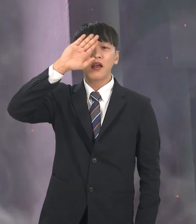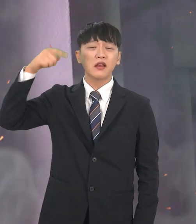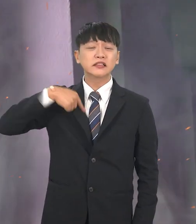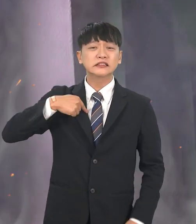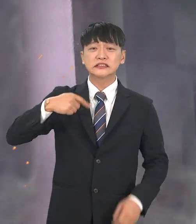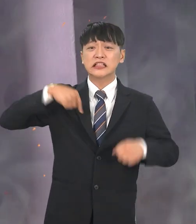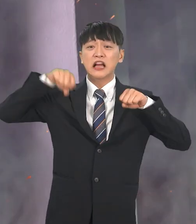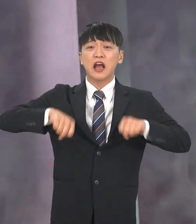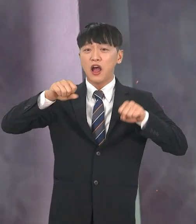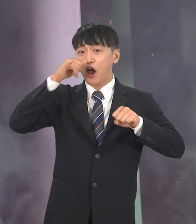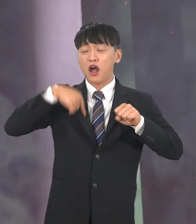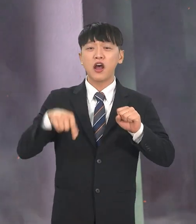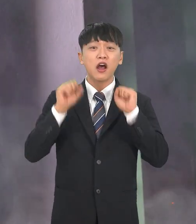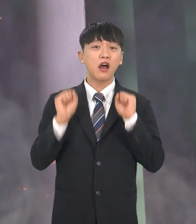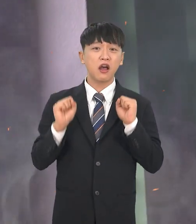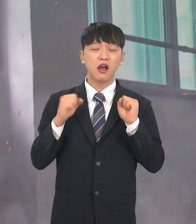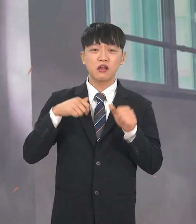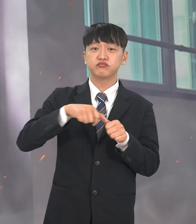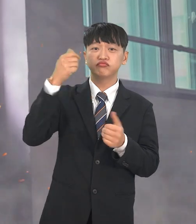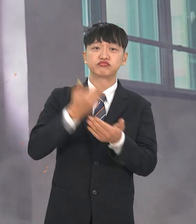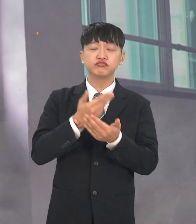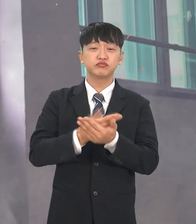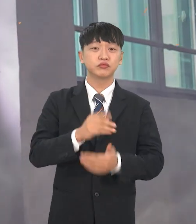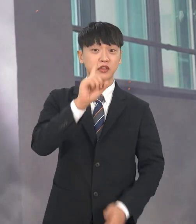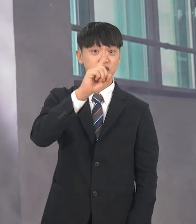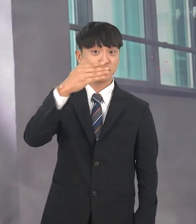살려주세요. 여기 사람 있어요.